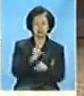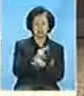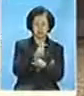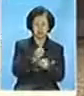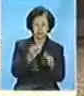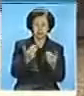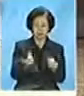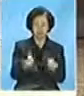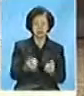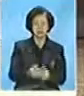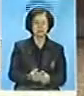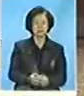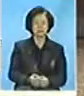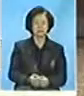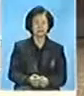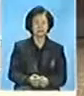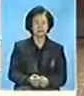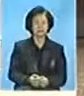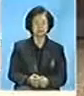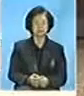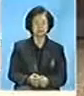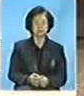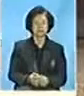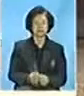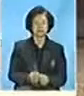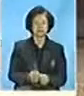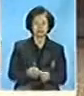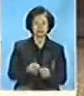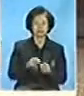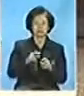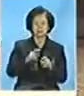ครับประการที่สอง